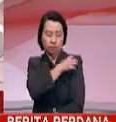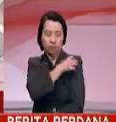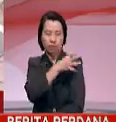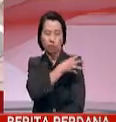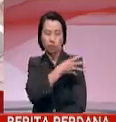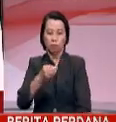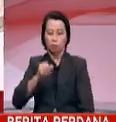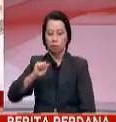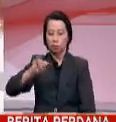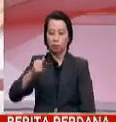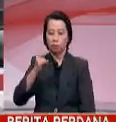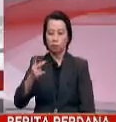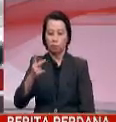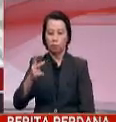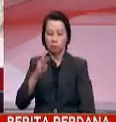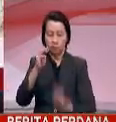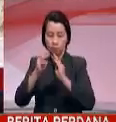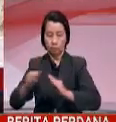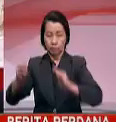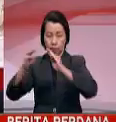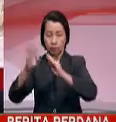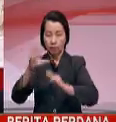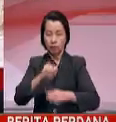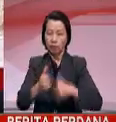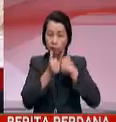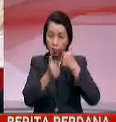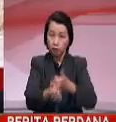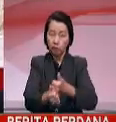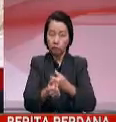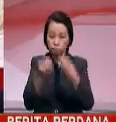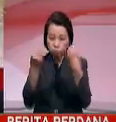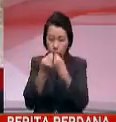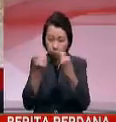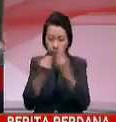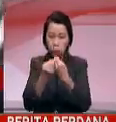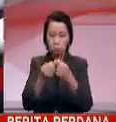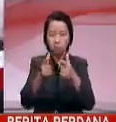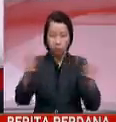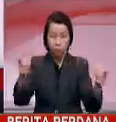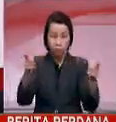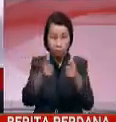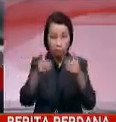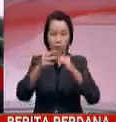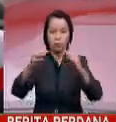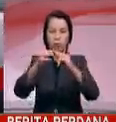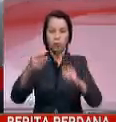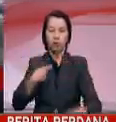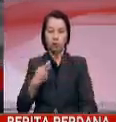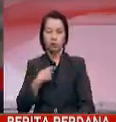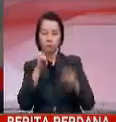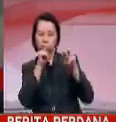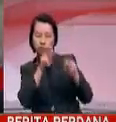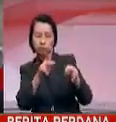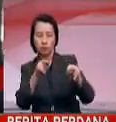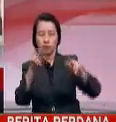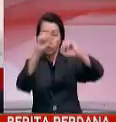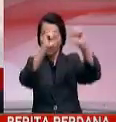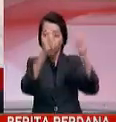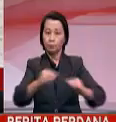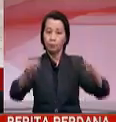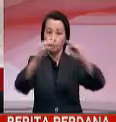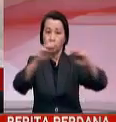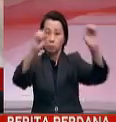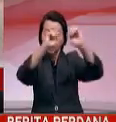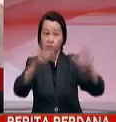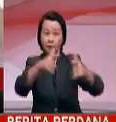ahli jawatan kuasa masjid selain tertakluk kepada kapasiti masjid. Hasil tinjauan kami di Masjid Sultan Salahuddin Abdul